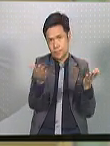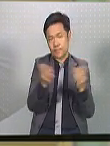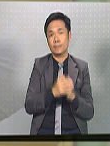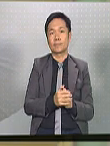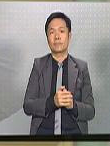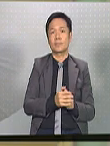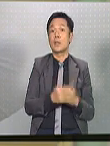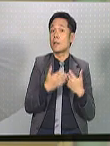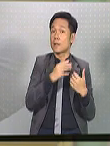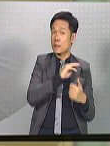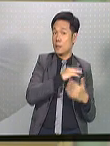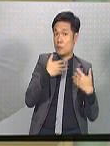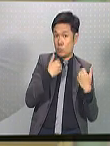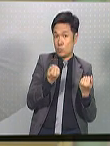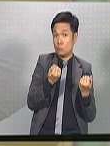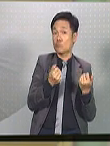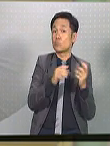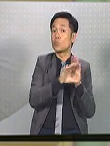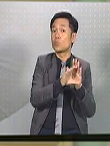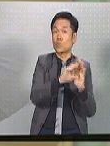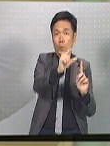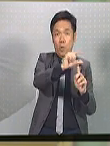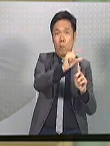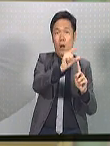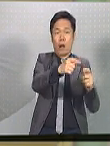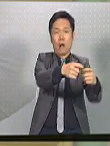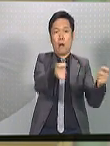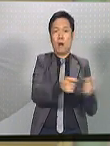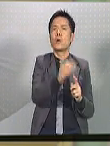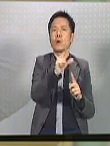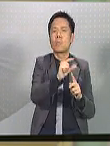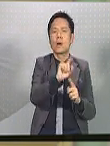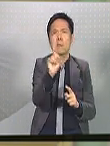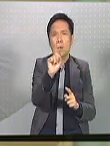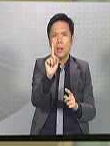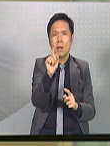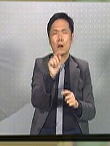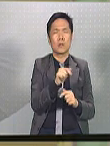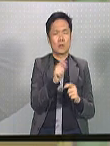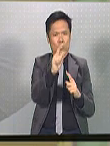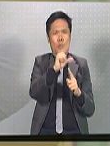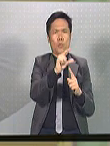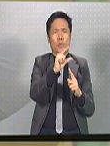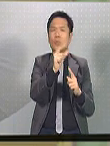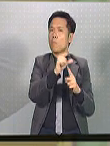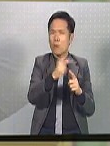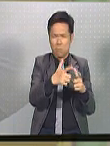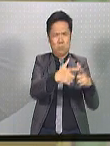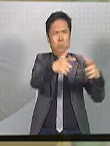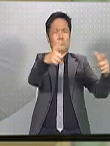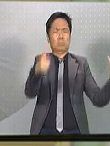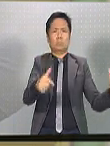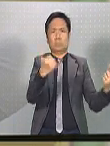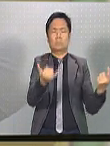matriks A Teenager sebut gombal contoh kosa gombal-gombal Pacul dimana Gombak luas Ali paling